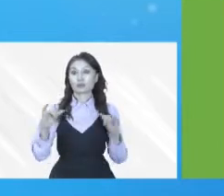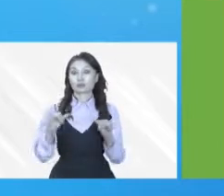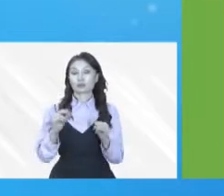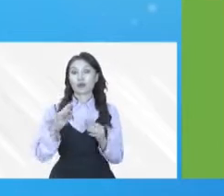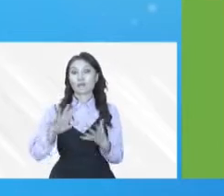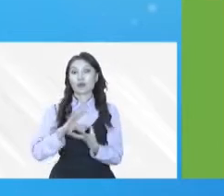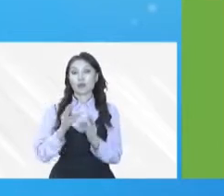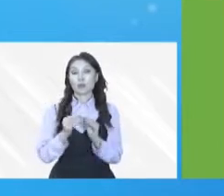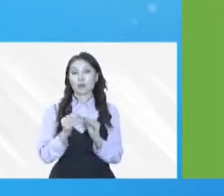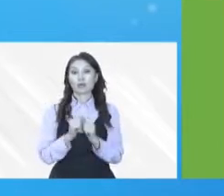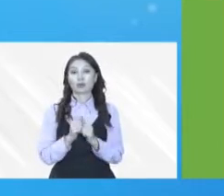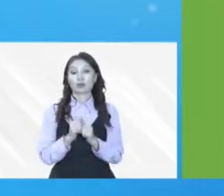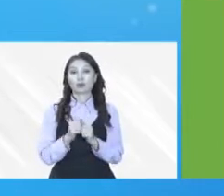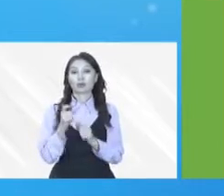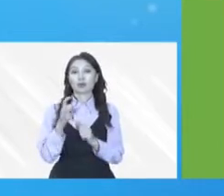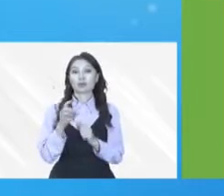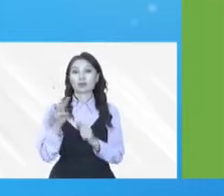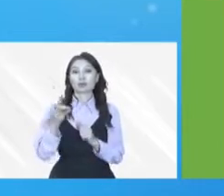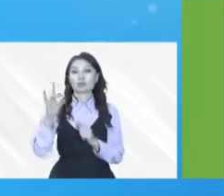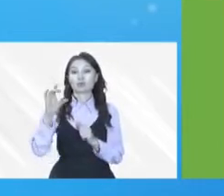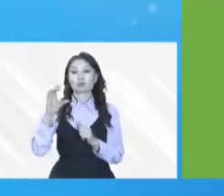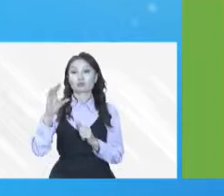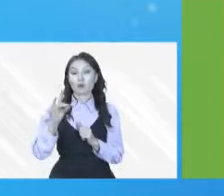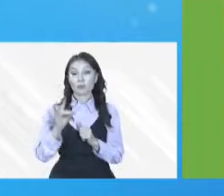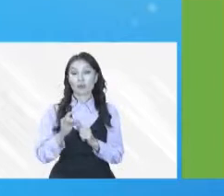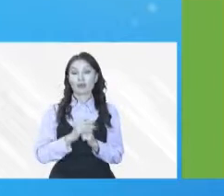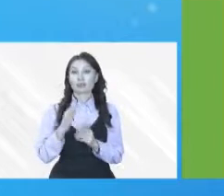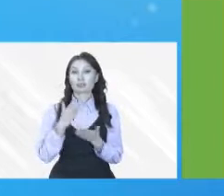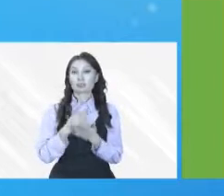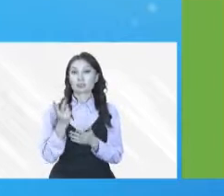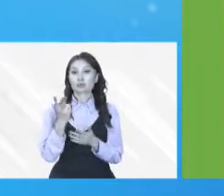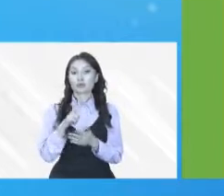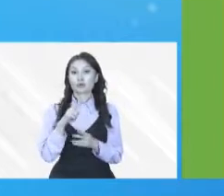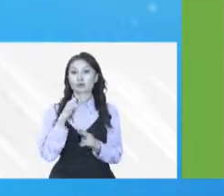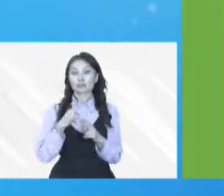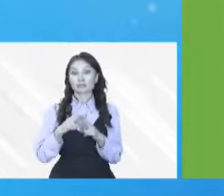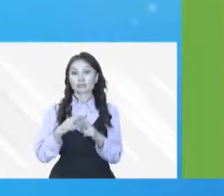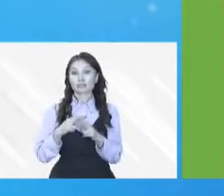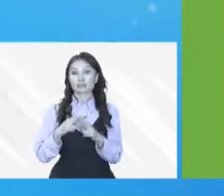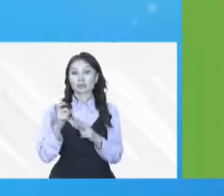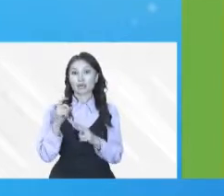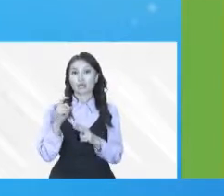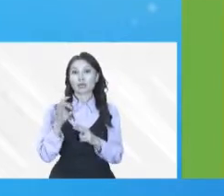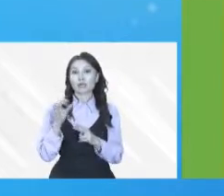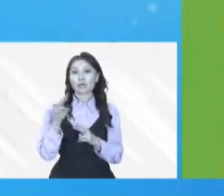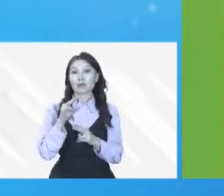в объеме. Хромосомы, состоящие из двух сестринских